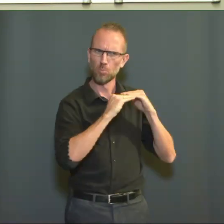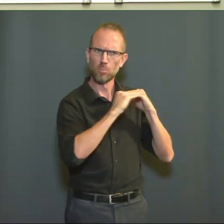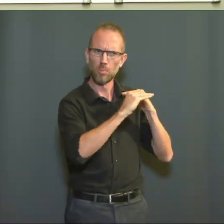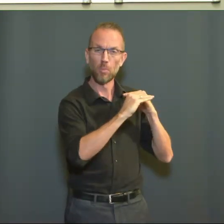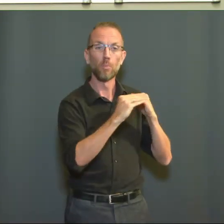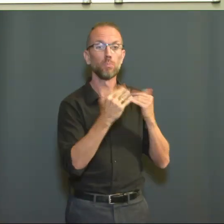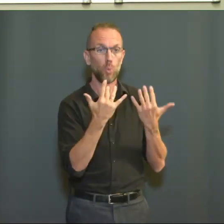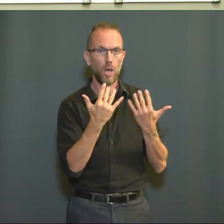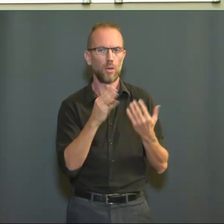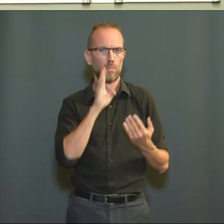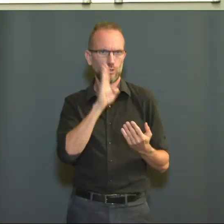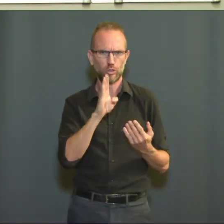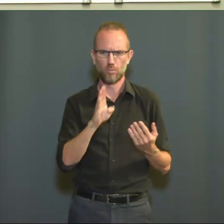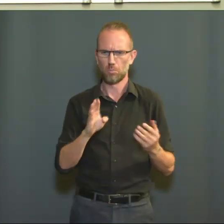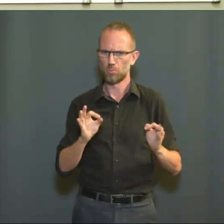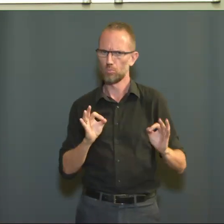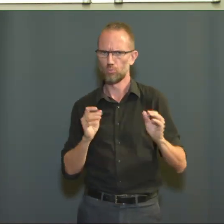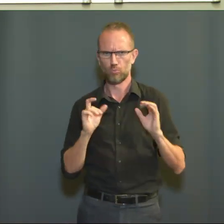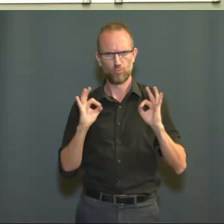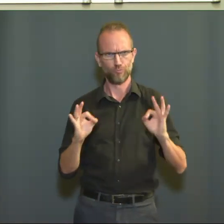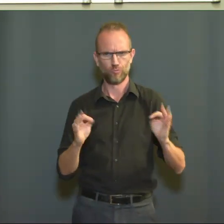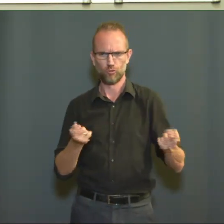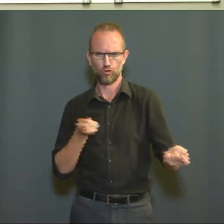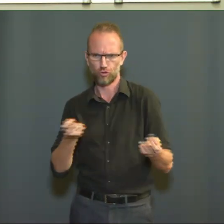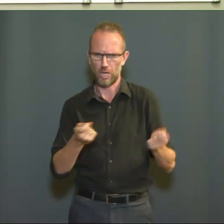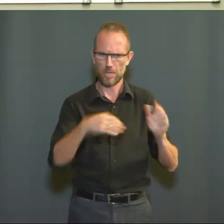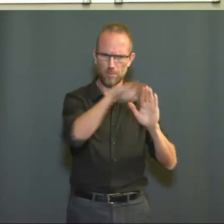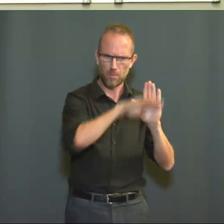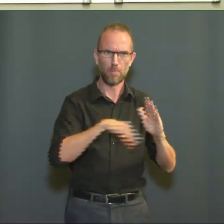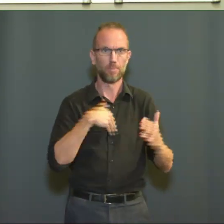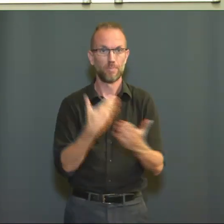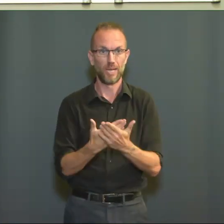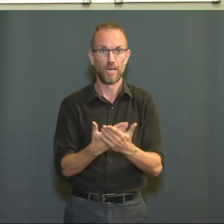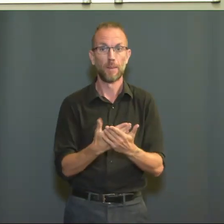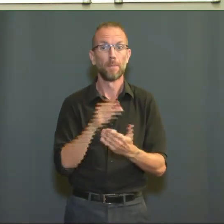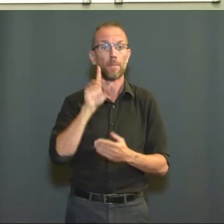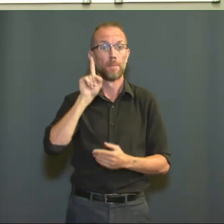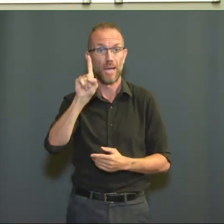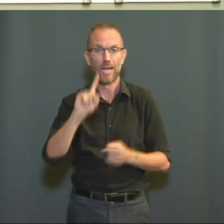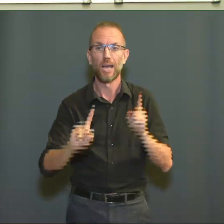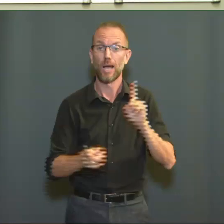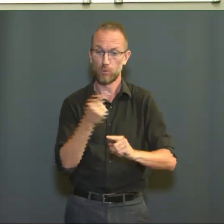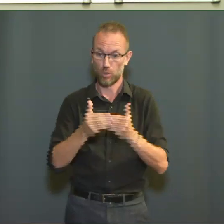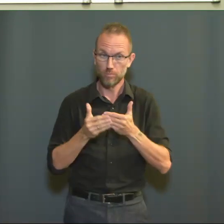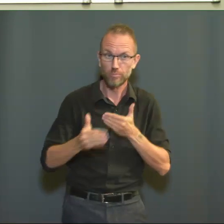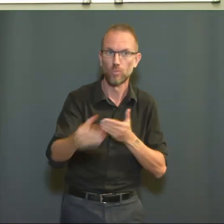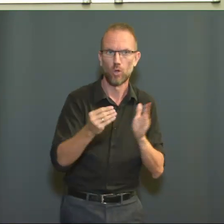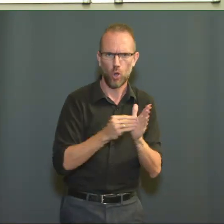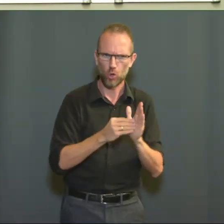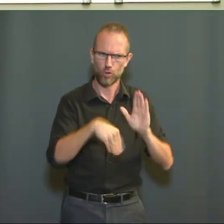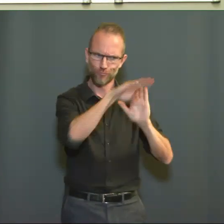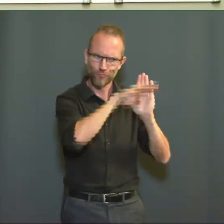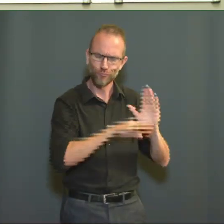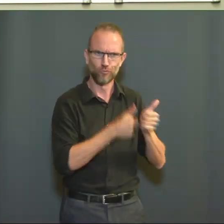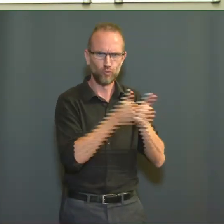ceci comme étant acquis et qu'il faut donc continuer à appliquer les mesures pour que ce plateau se stabilise et soit le début d'une